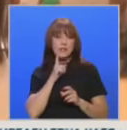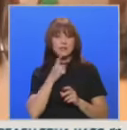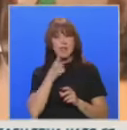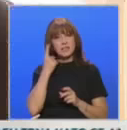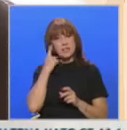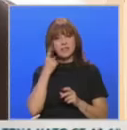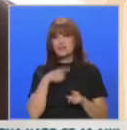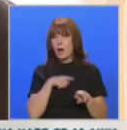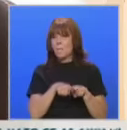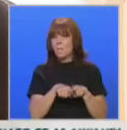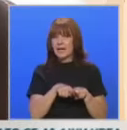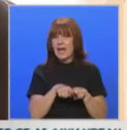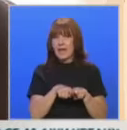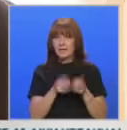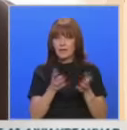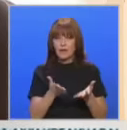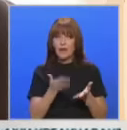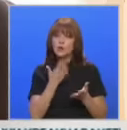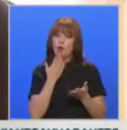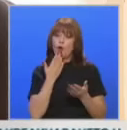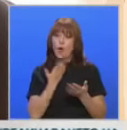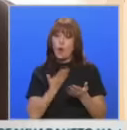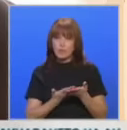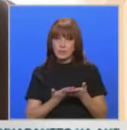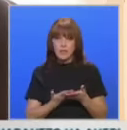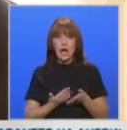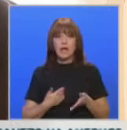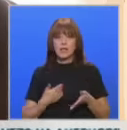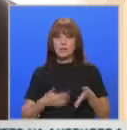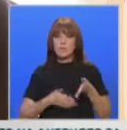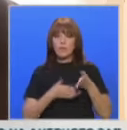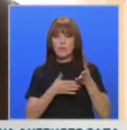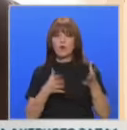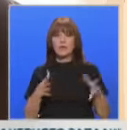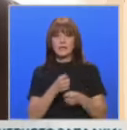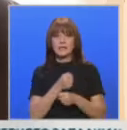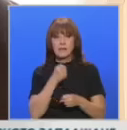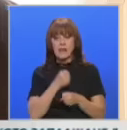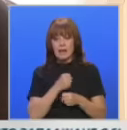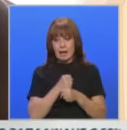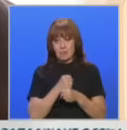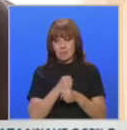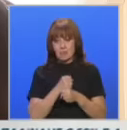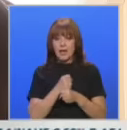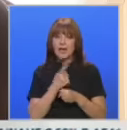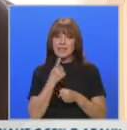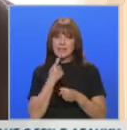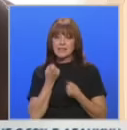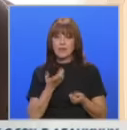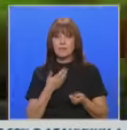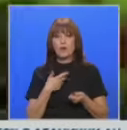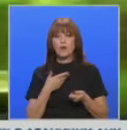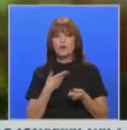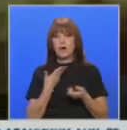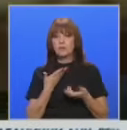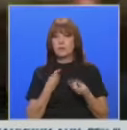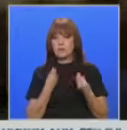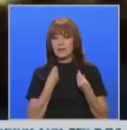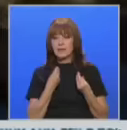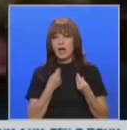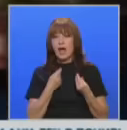за приятел. Обеща да ми помогне да си намеря работа, за да мога да помогна на децата си.